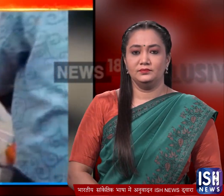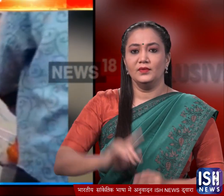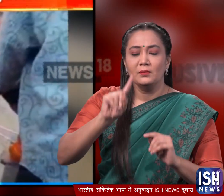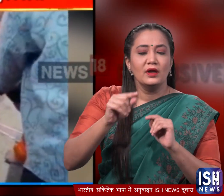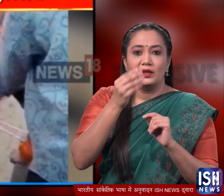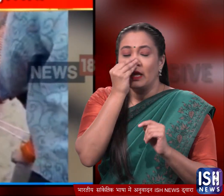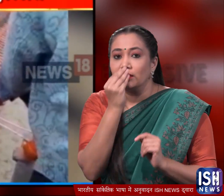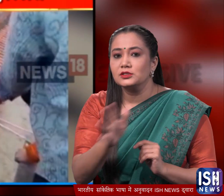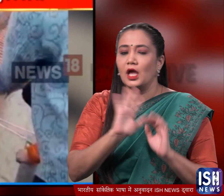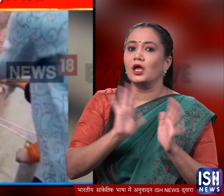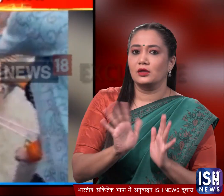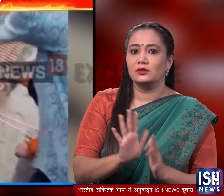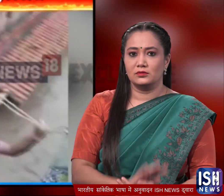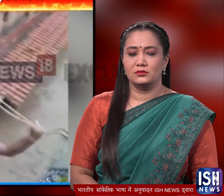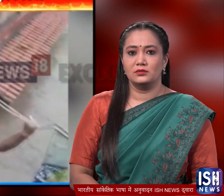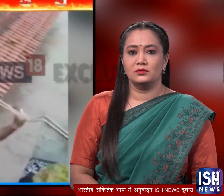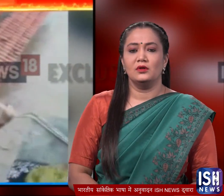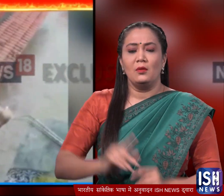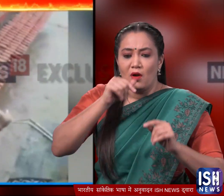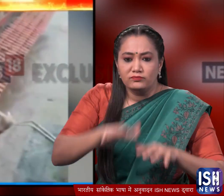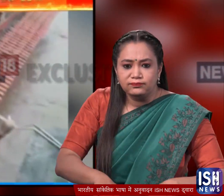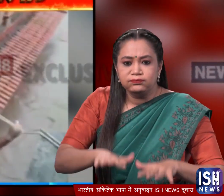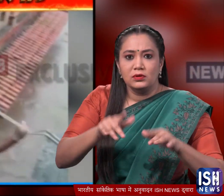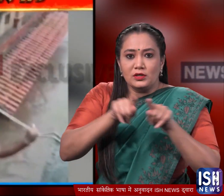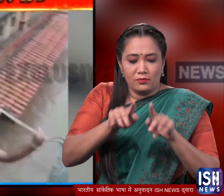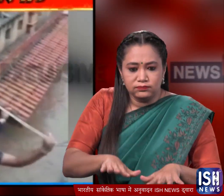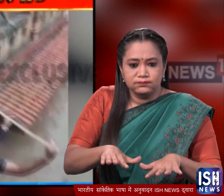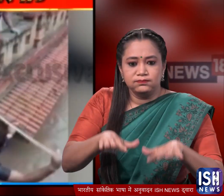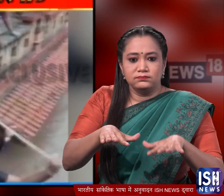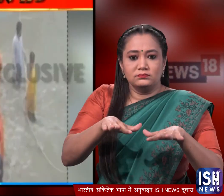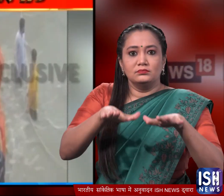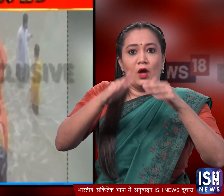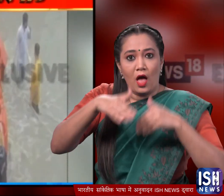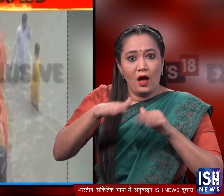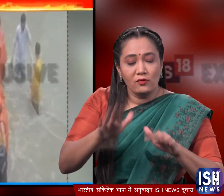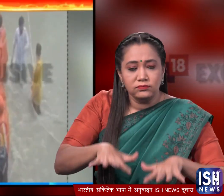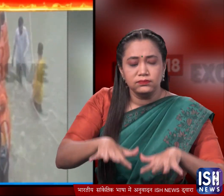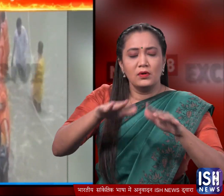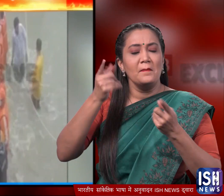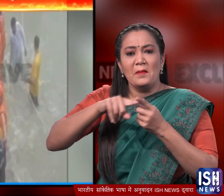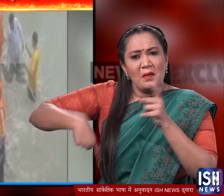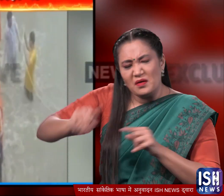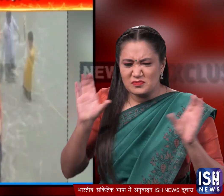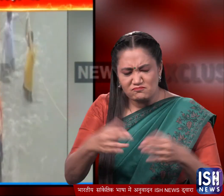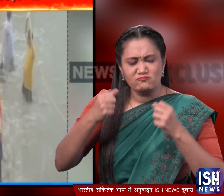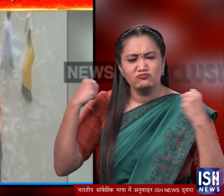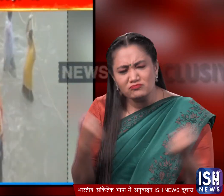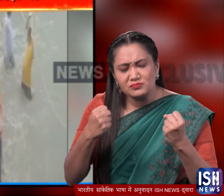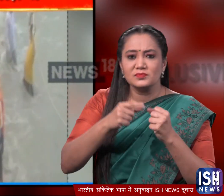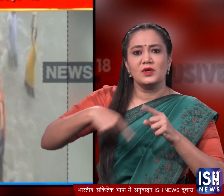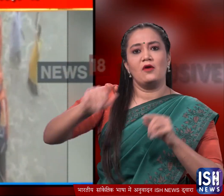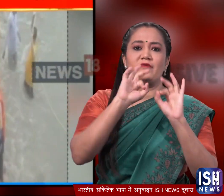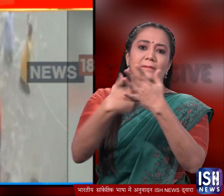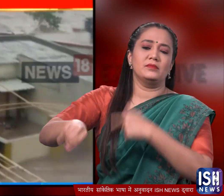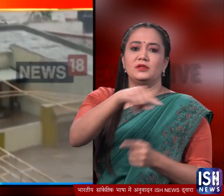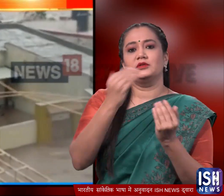लेकिन ये काम उनके लिए इतना आसान नहीं था, क्योंकि पानी का स्तर लगातार बढ़ता ही जा रहा था। हालांकि राहत टीम ने हार नहीं मानी और जल्द ही इन परिवारों